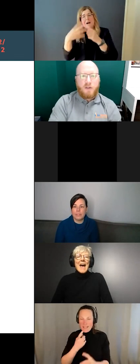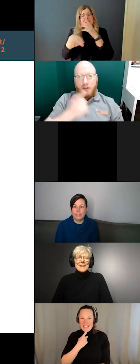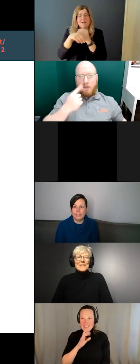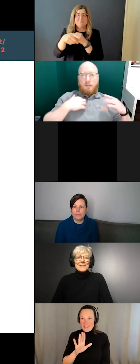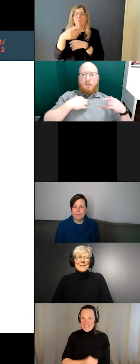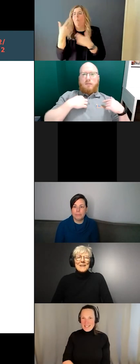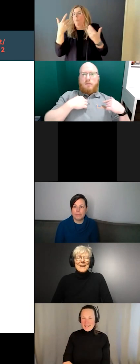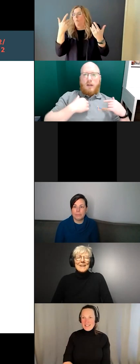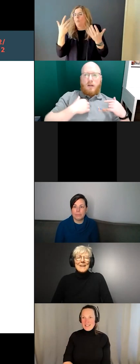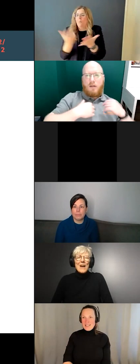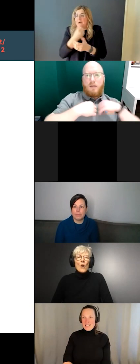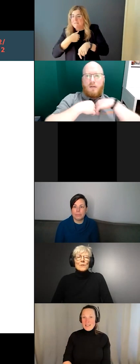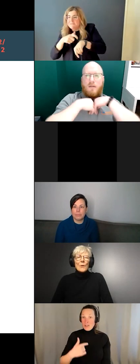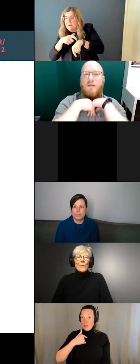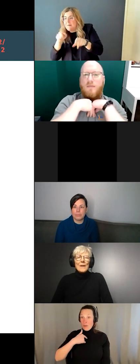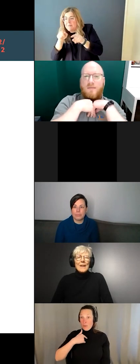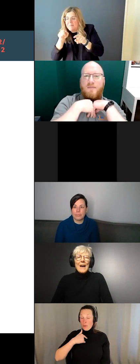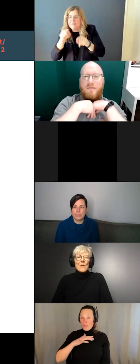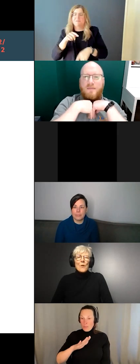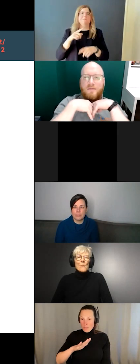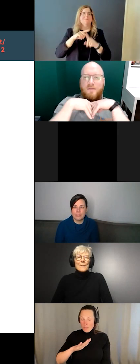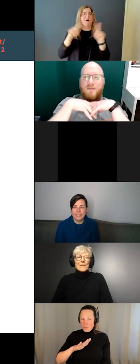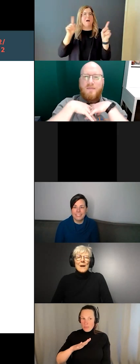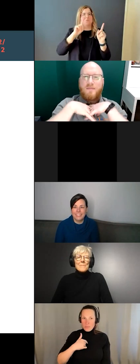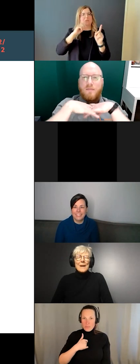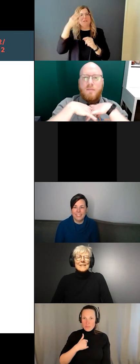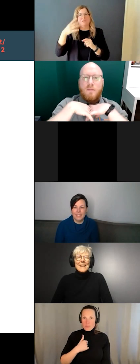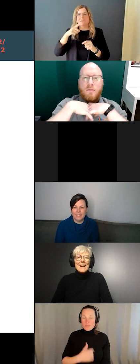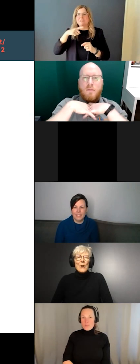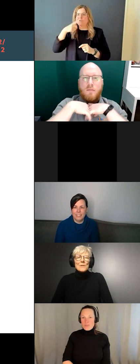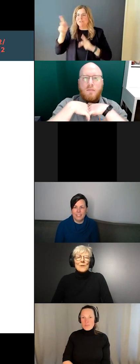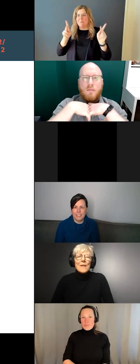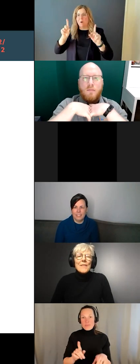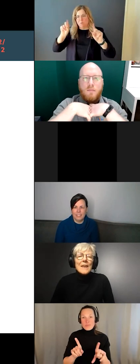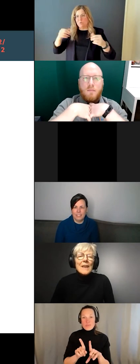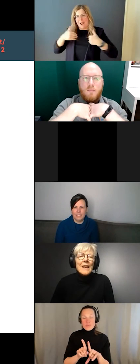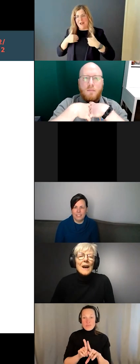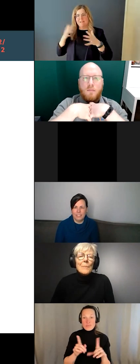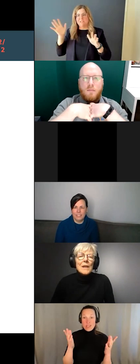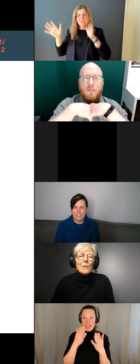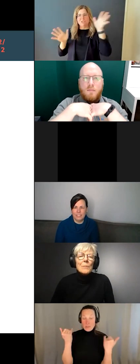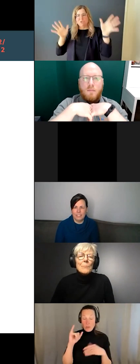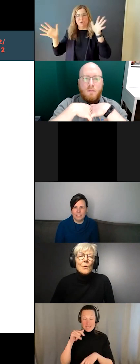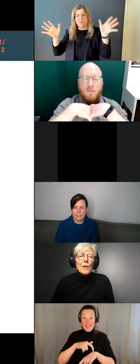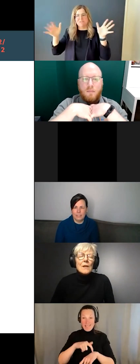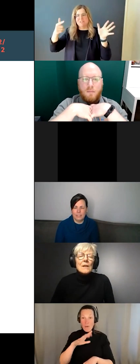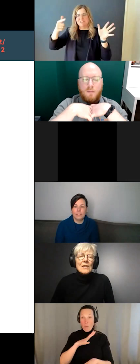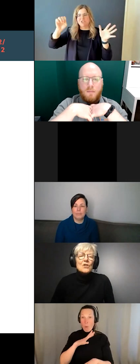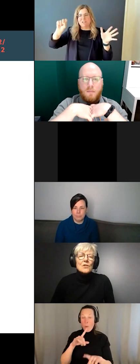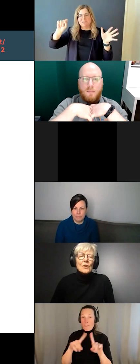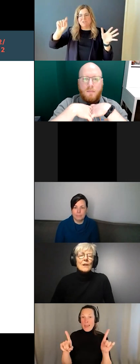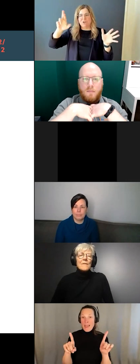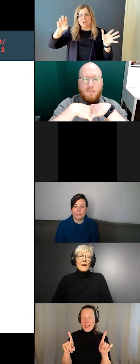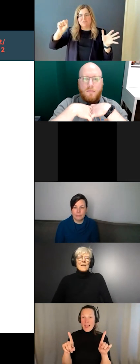Moi, je suis aussi, je ne sais pas si nous avons le temps, mais d'entendre les